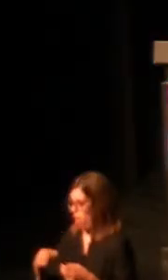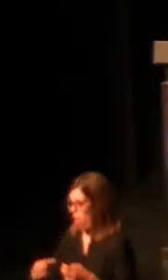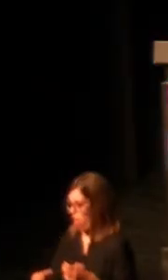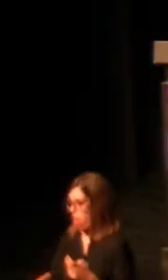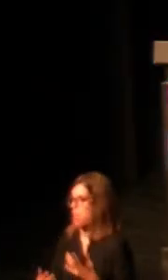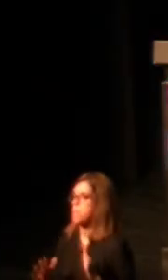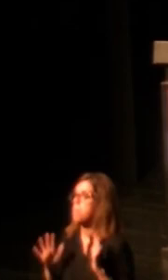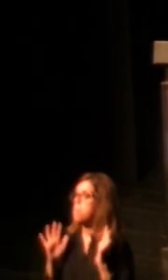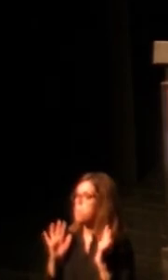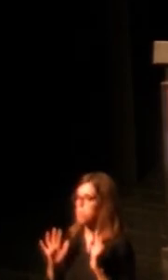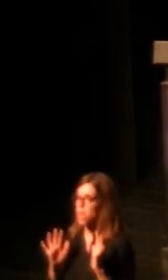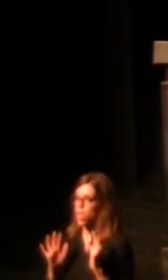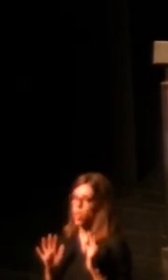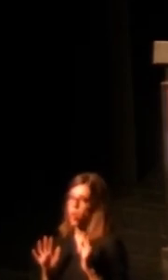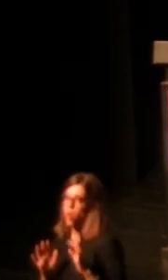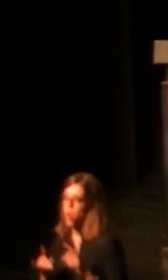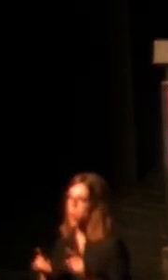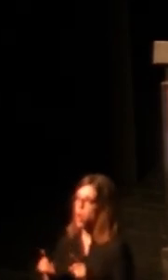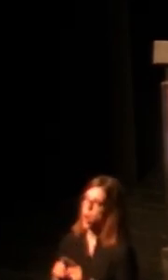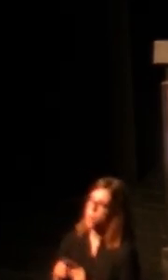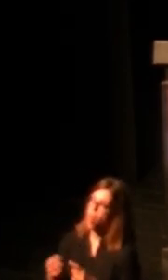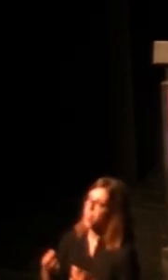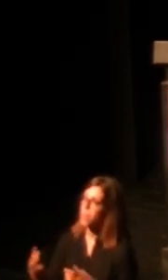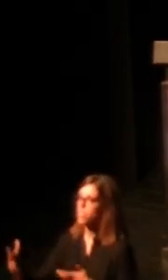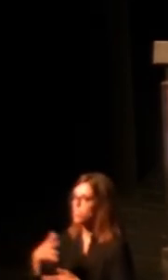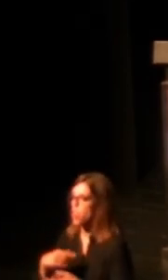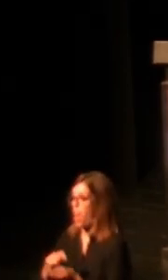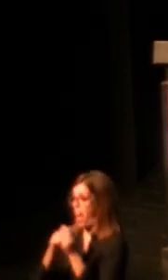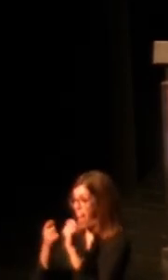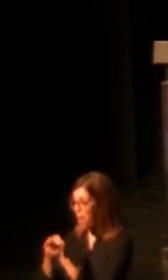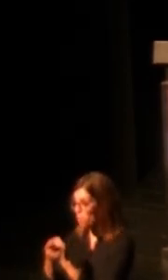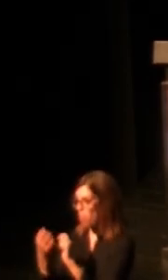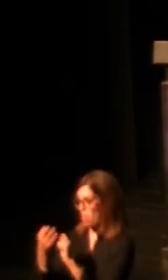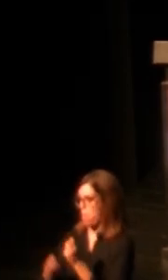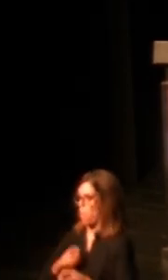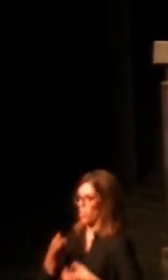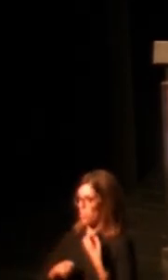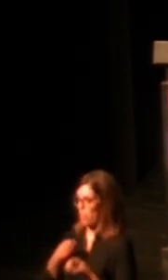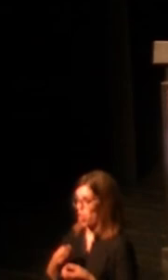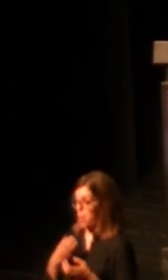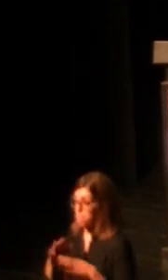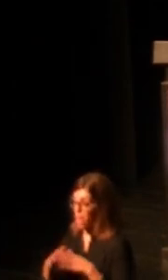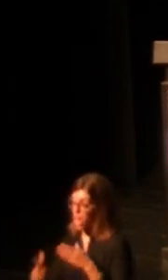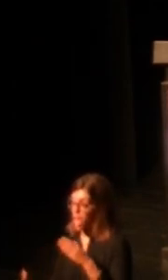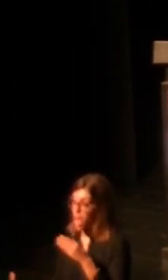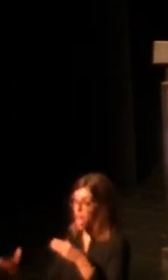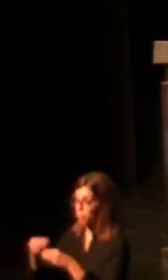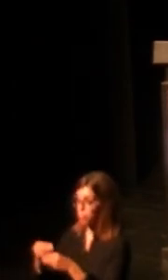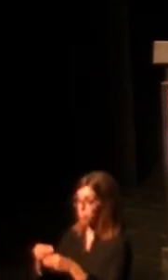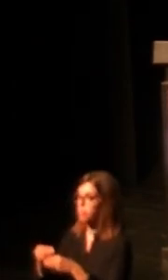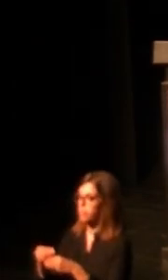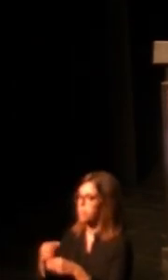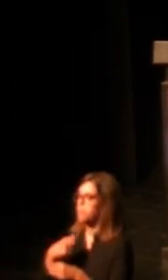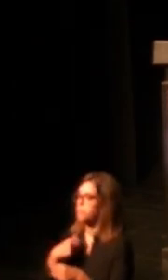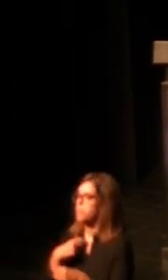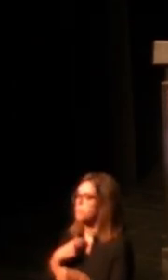Correctes. Sempre tenen que ser un generador de motivació i de canvi. I complementant amb el que deia l'Òscar, a mi